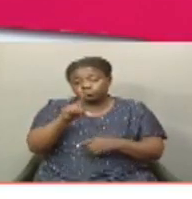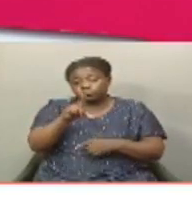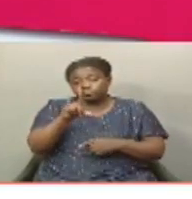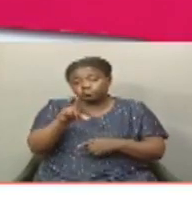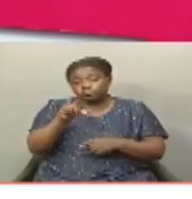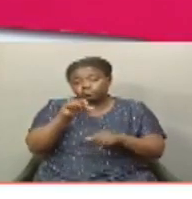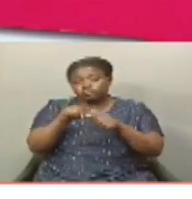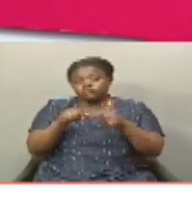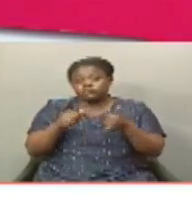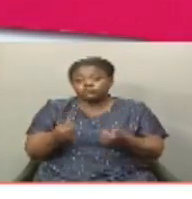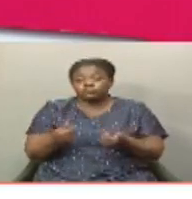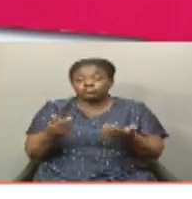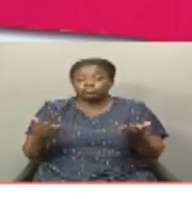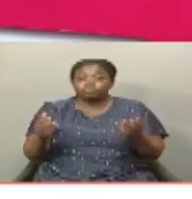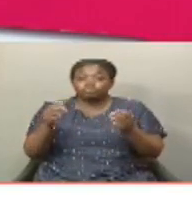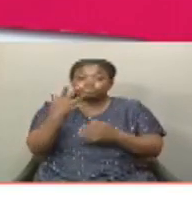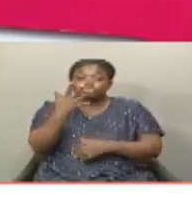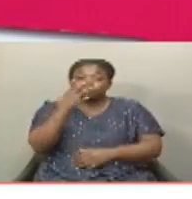ya mitwalo 5.